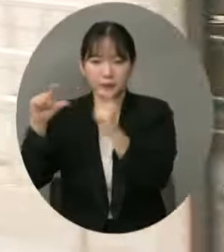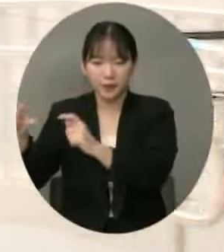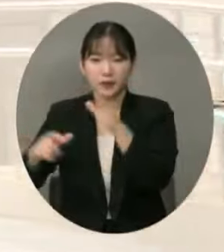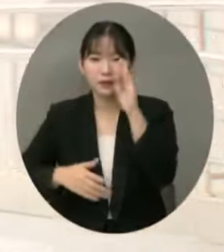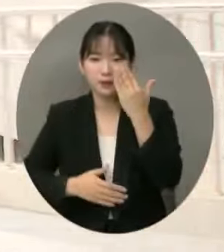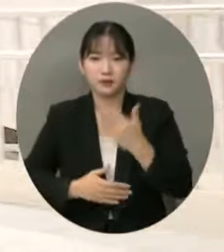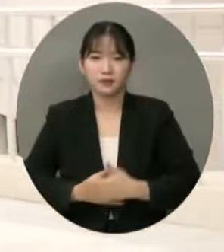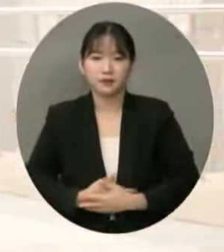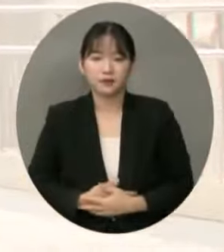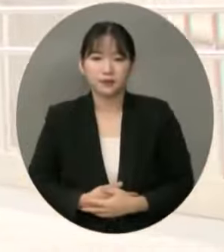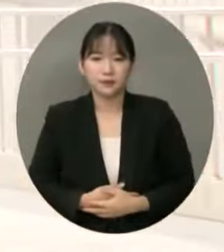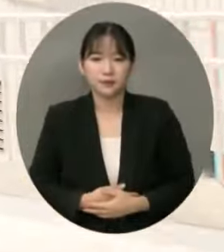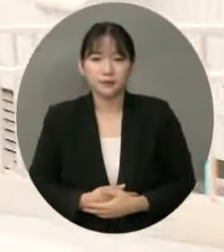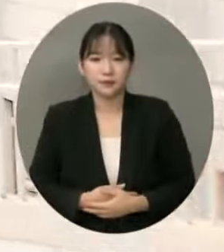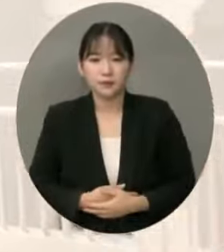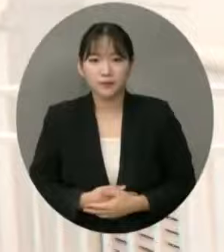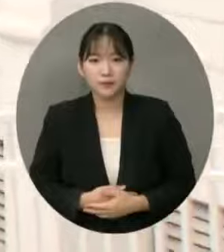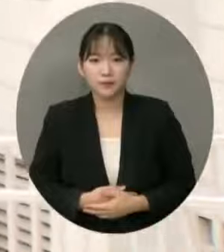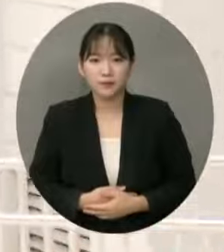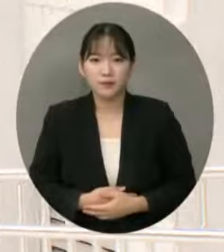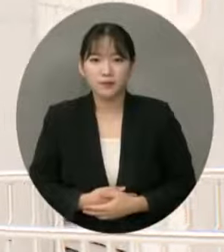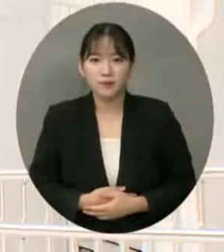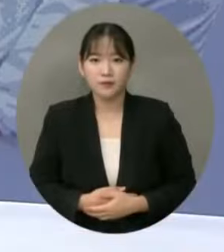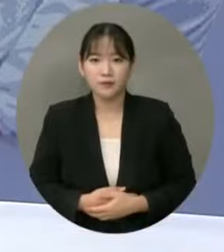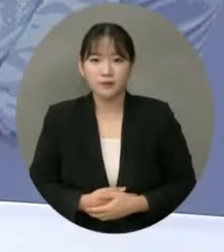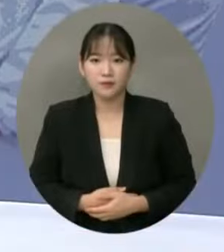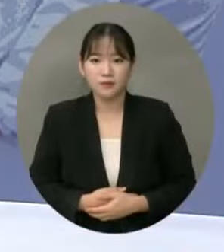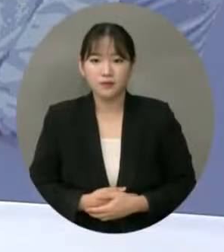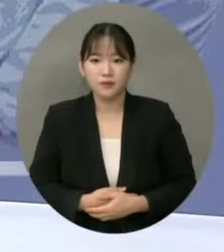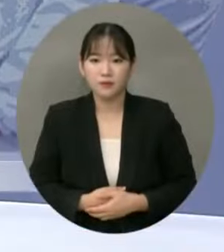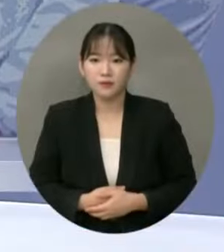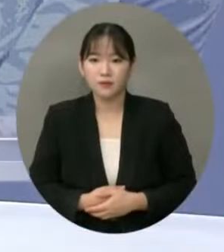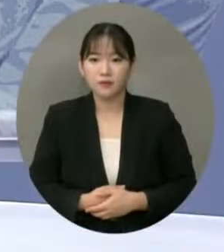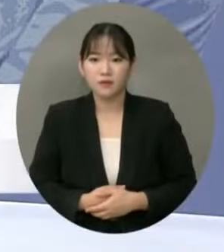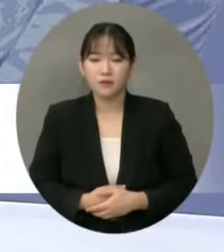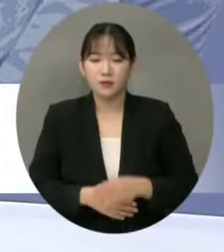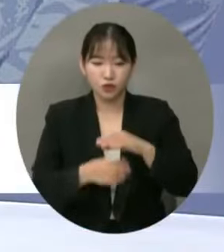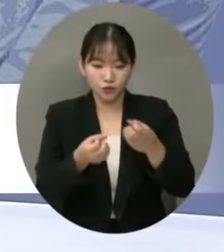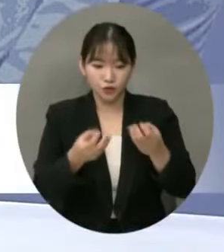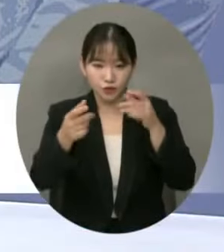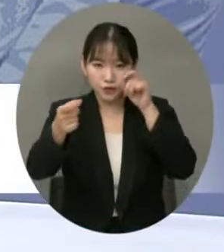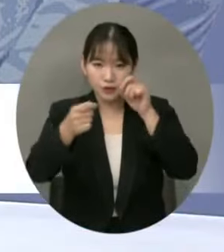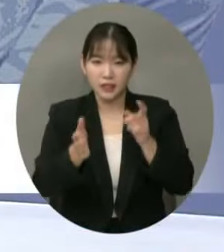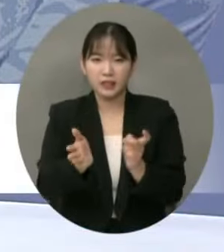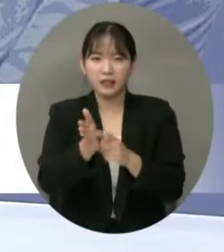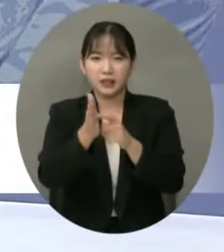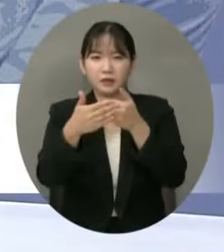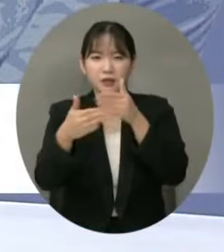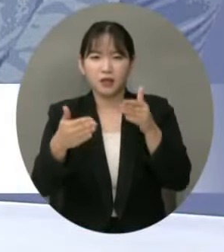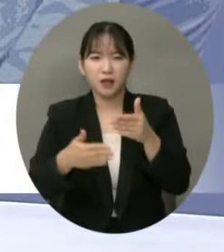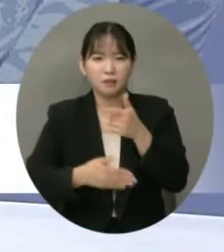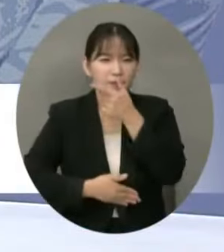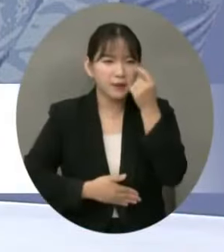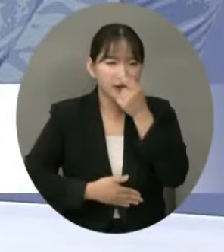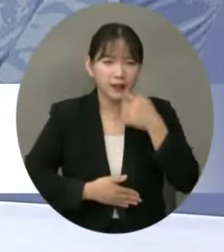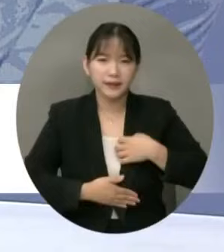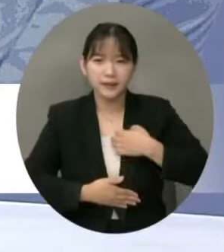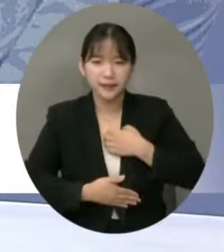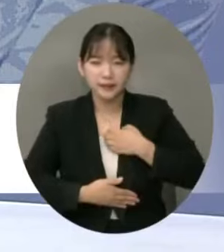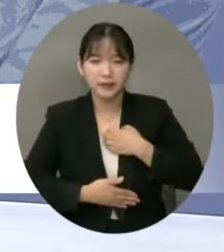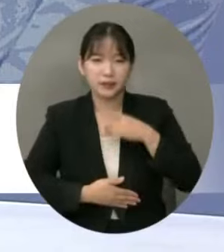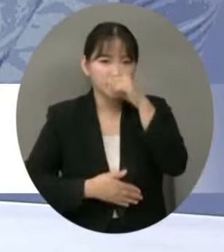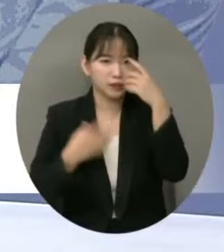선고됐습니다 MBC 뉴스 신광하 추석을 앞두고 응급실 대란 우려에 따라 정부